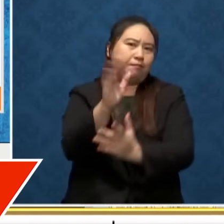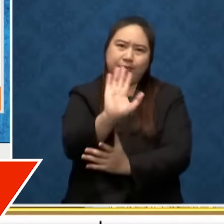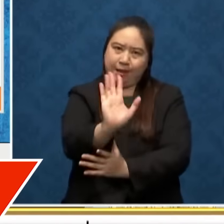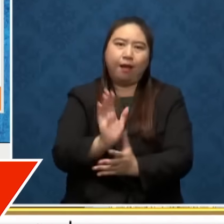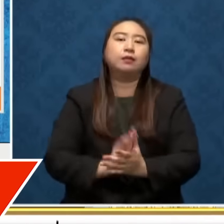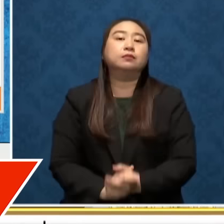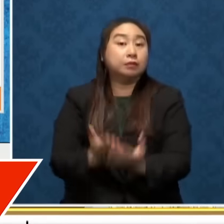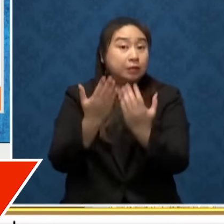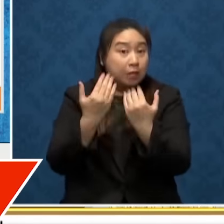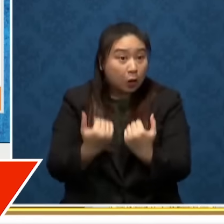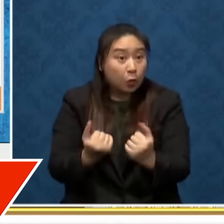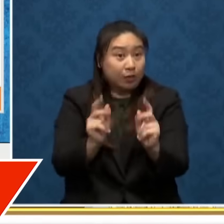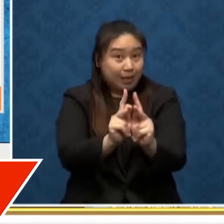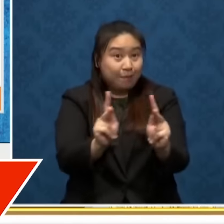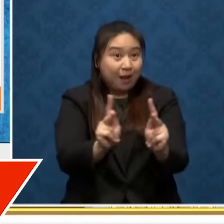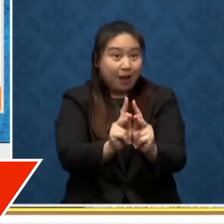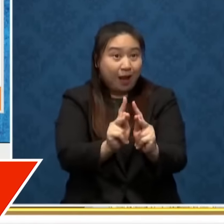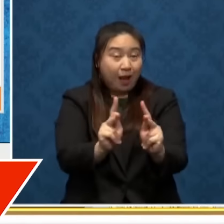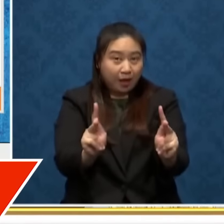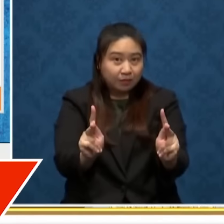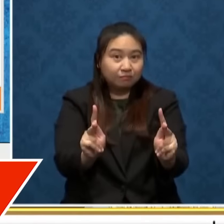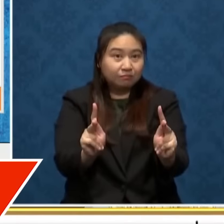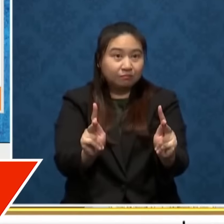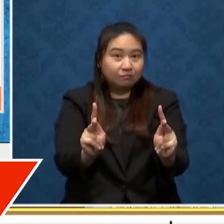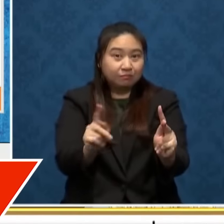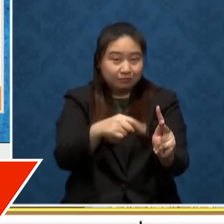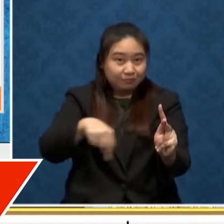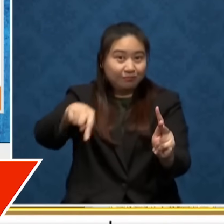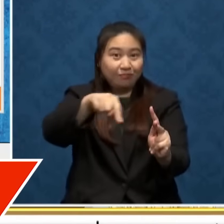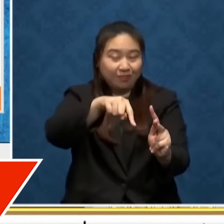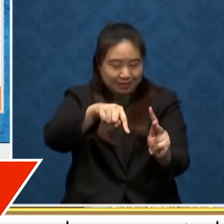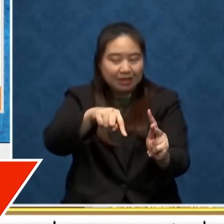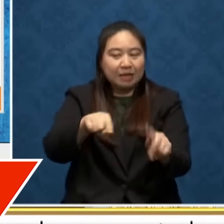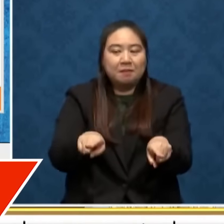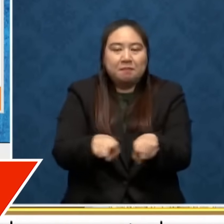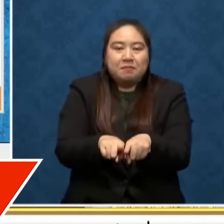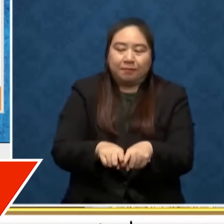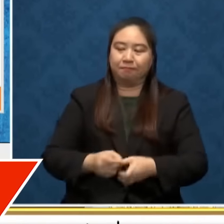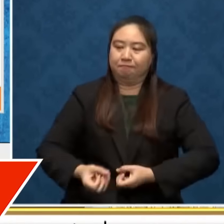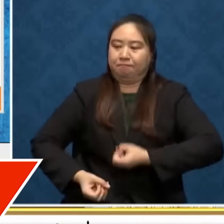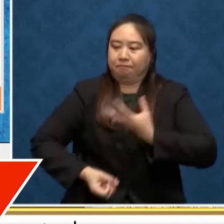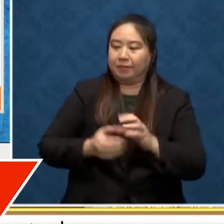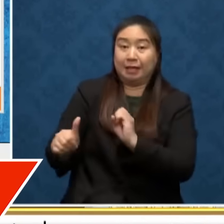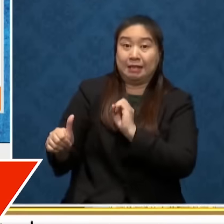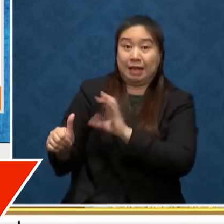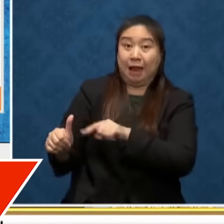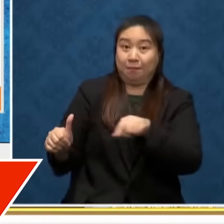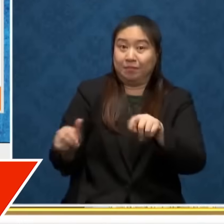การนะครับที่มีบทบาทในการให้ความเห็นล้วนเป็นบุคคล